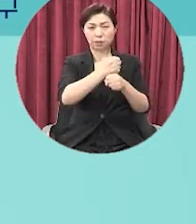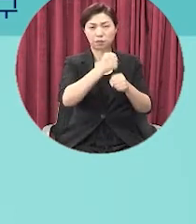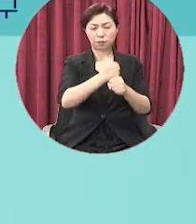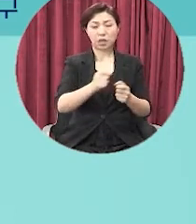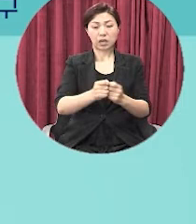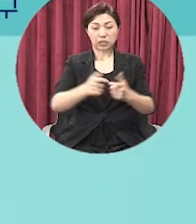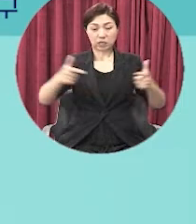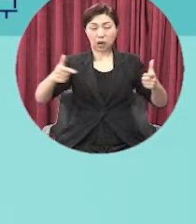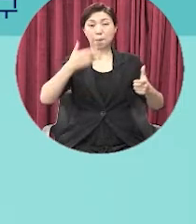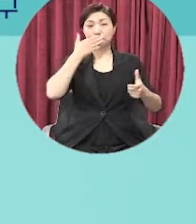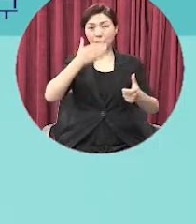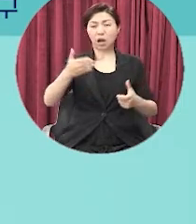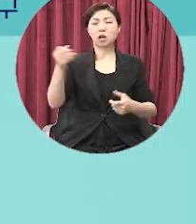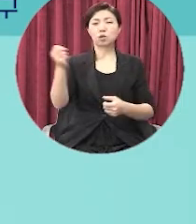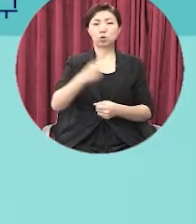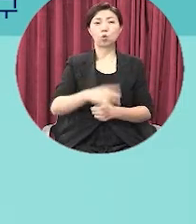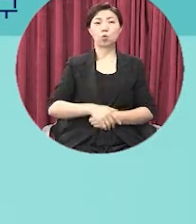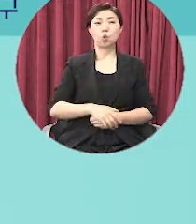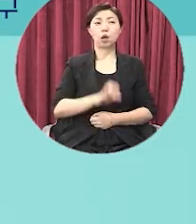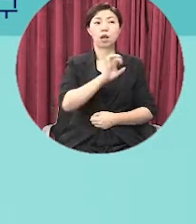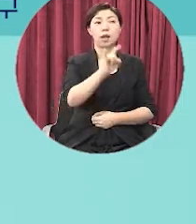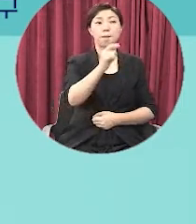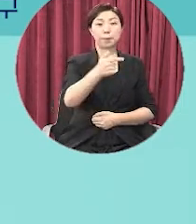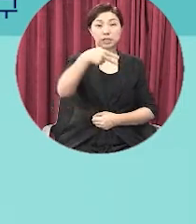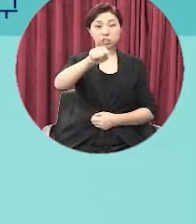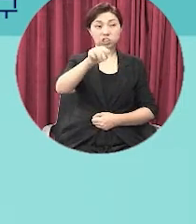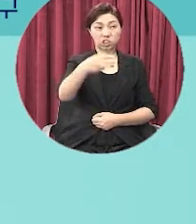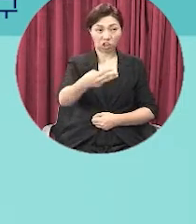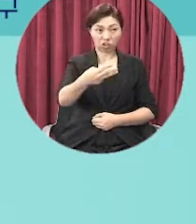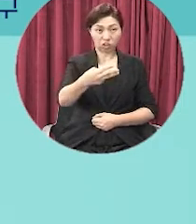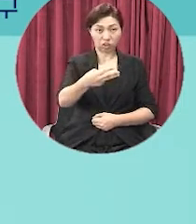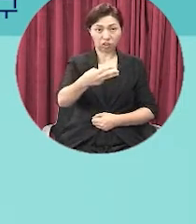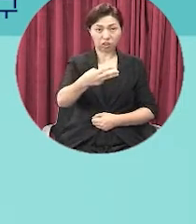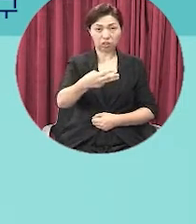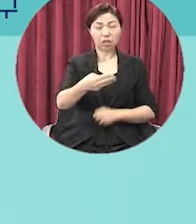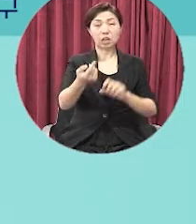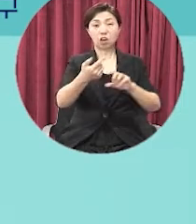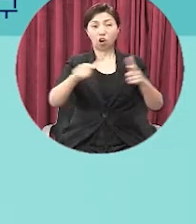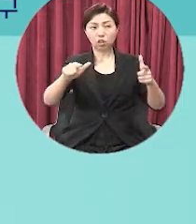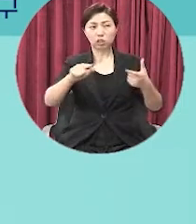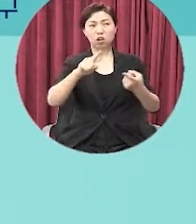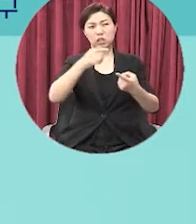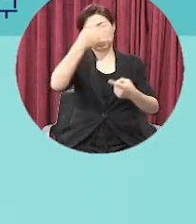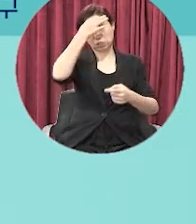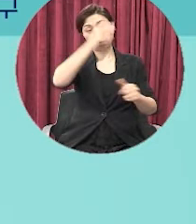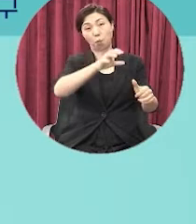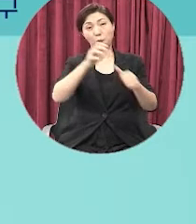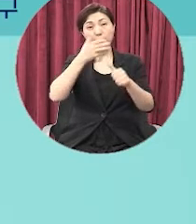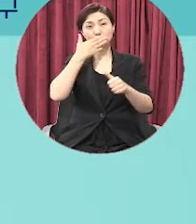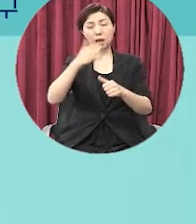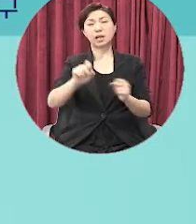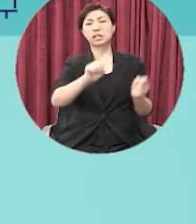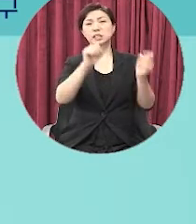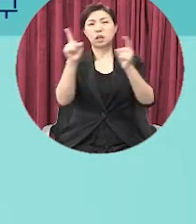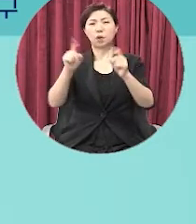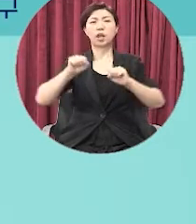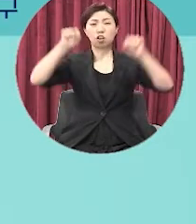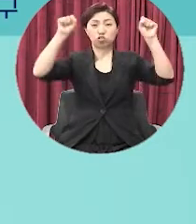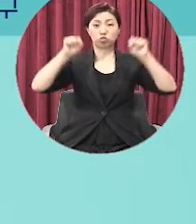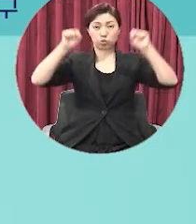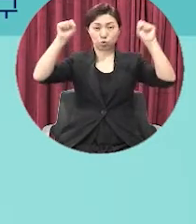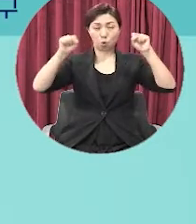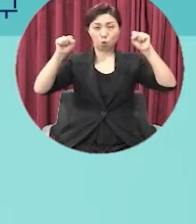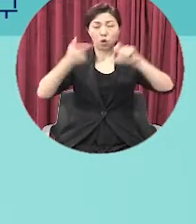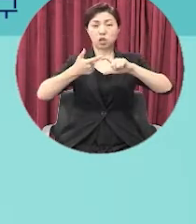그 다음에 아 패션 죄로 헬스 데이 파악 담은 30초당 방식으로 또 했어 소위 차례 운동 체육 에서